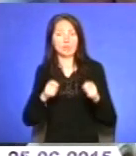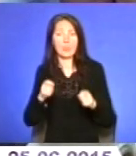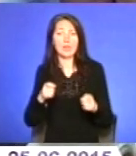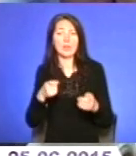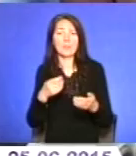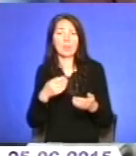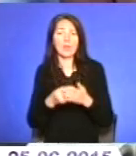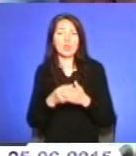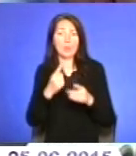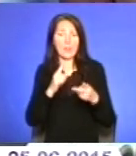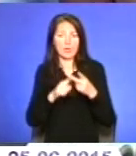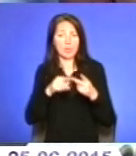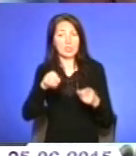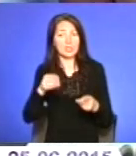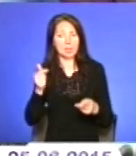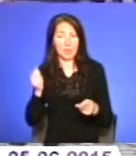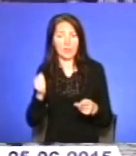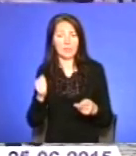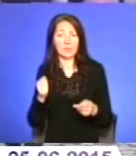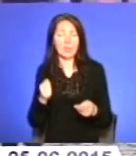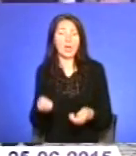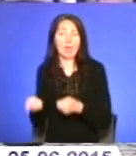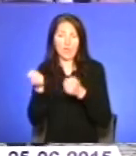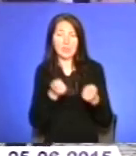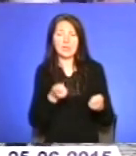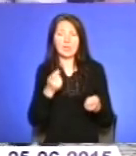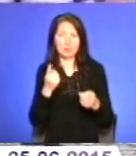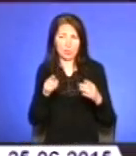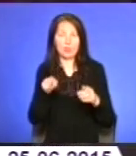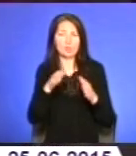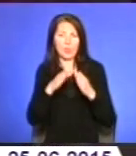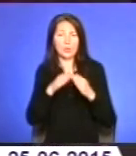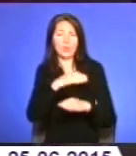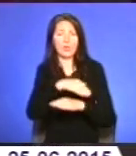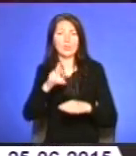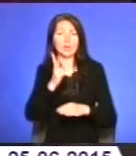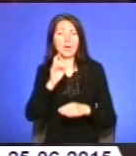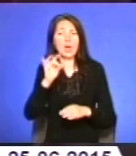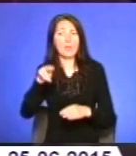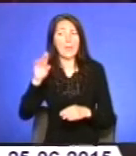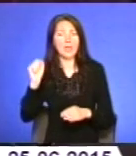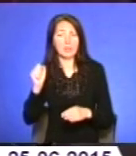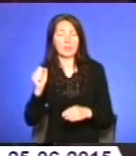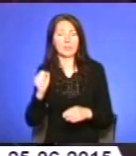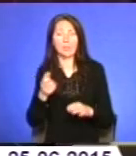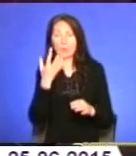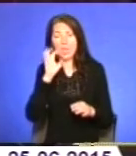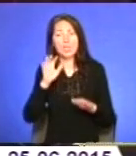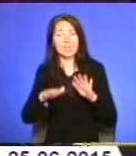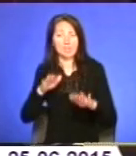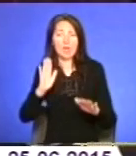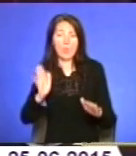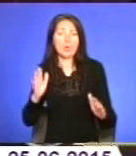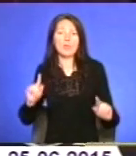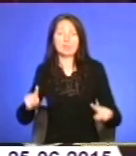1500 гривень. Обидва двоколісника винесли з одного і того ж будинку на вулиці Карпенка. По гарячих слідах за вчинення вказаного злочину було затримано